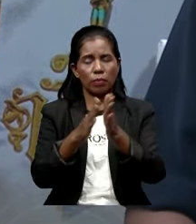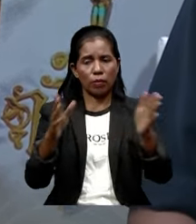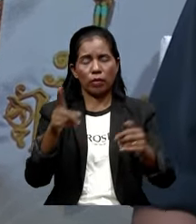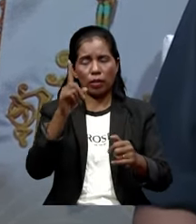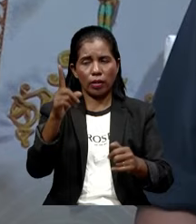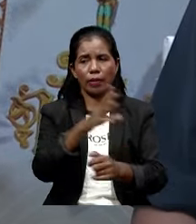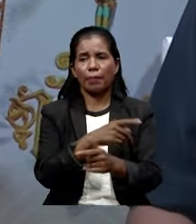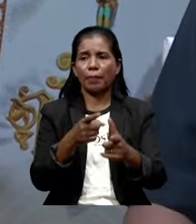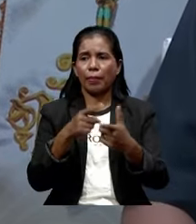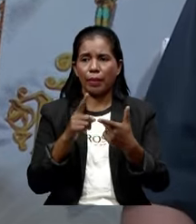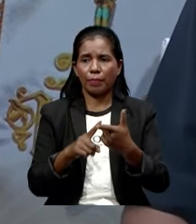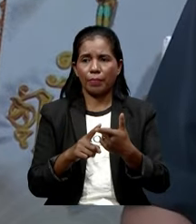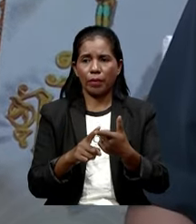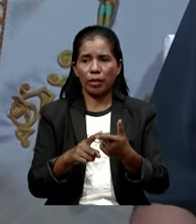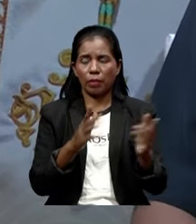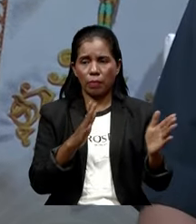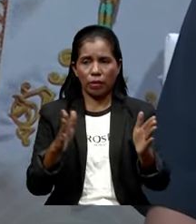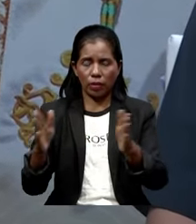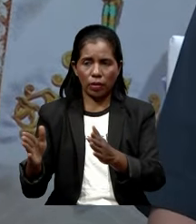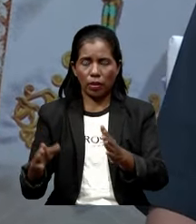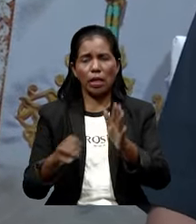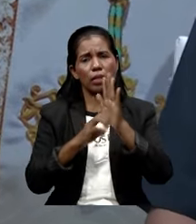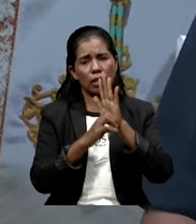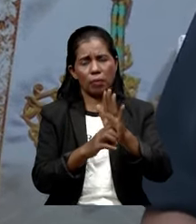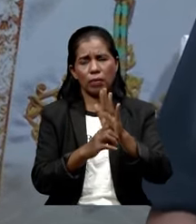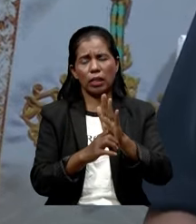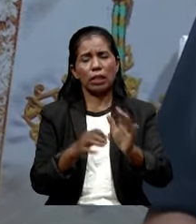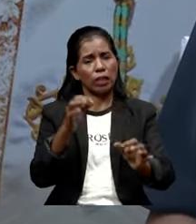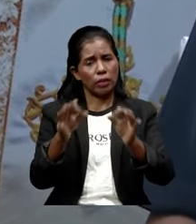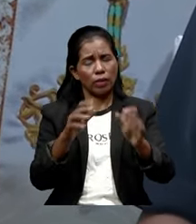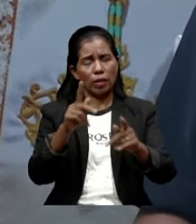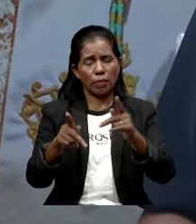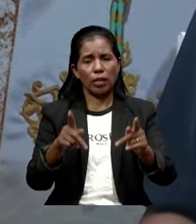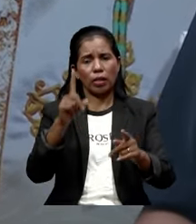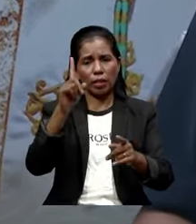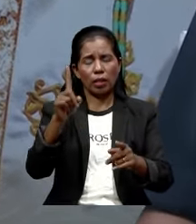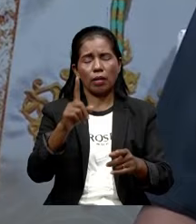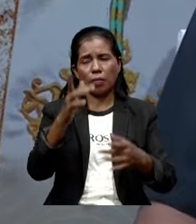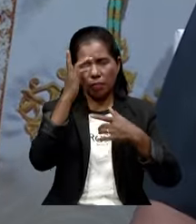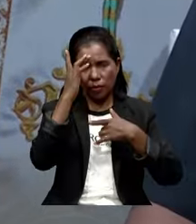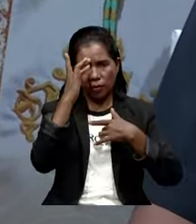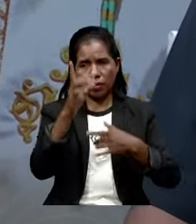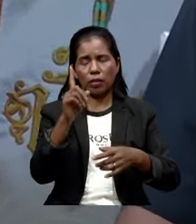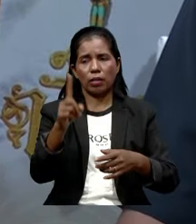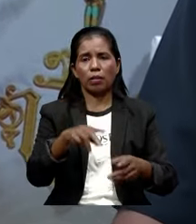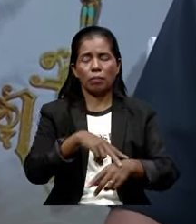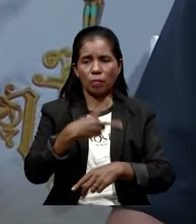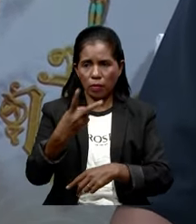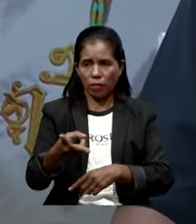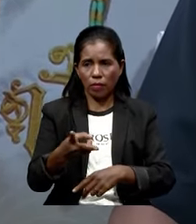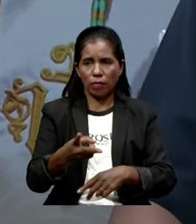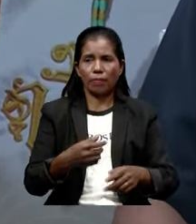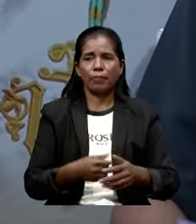fil hospital, para atu preparare, por exemplo, se ia durante misa larang mak ema au pregnal ser munu,